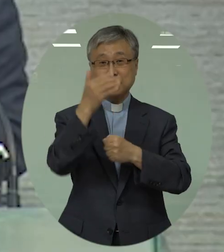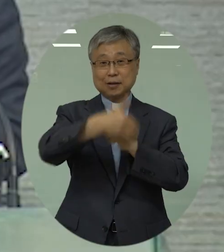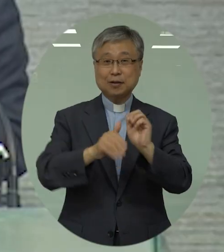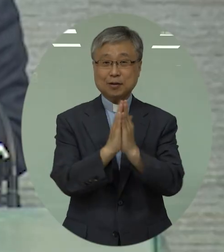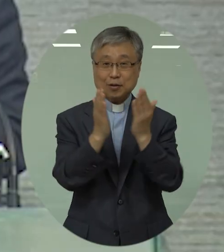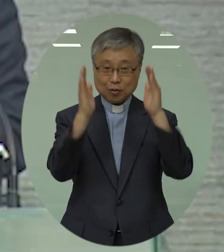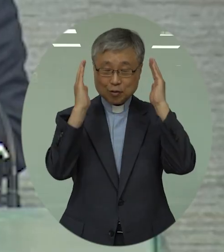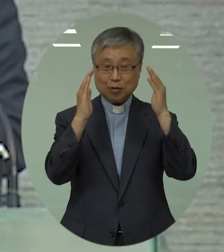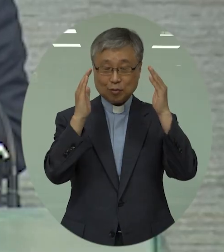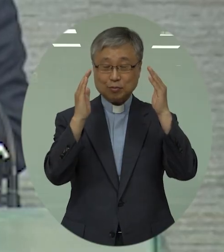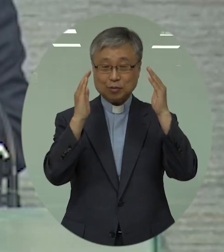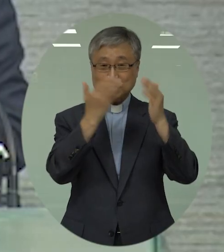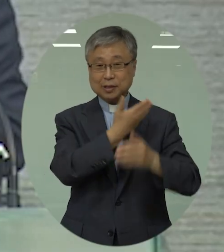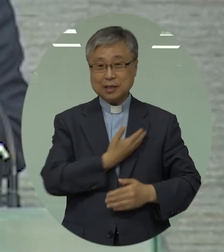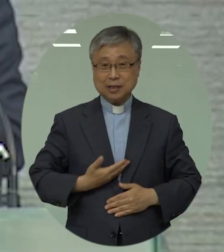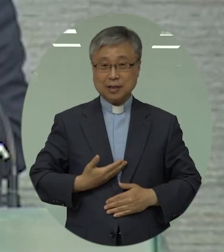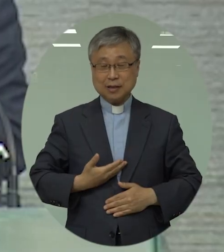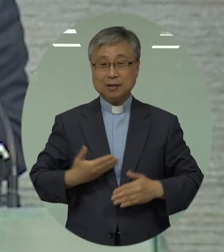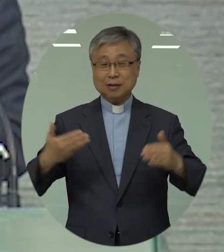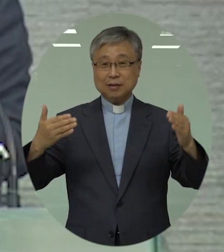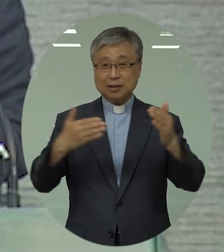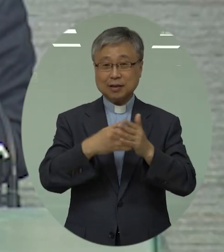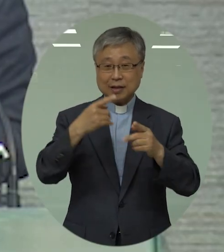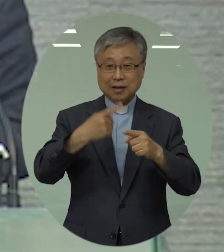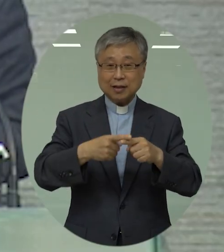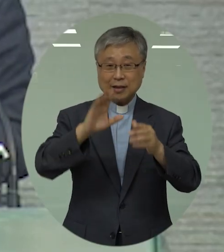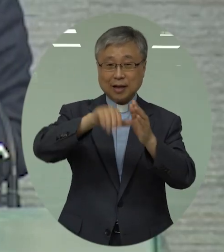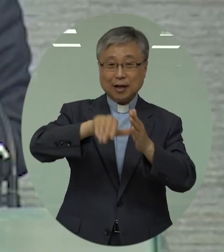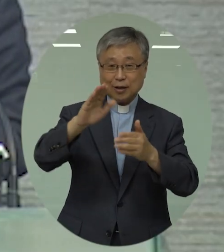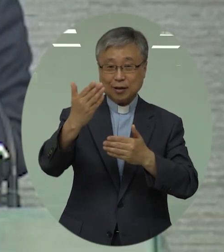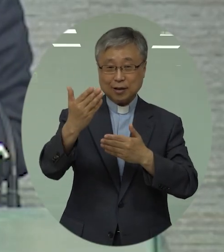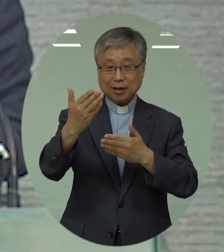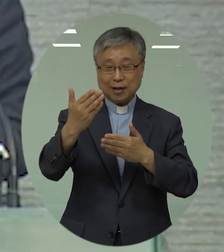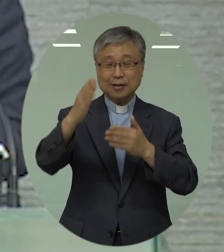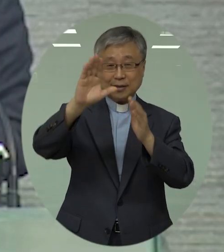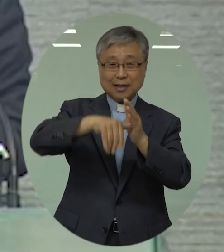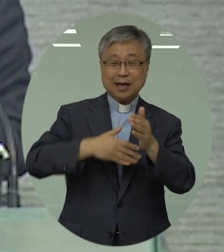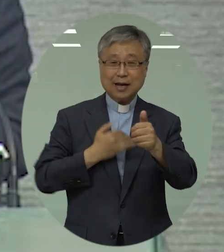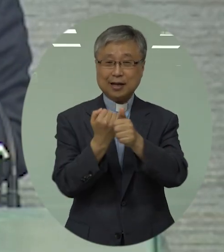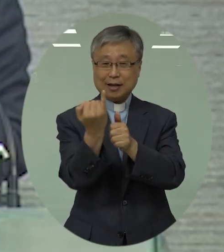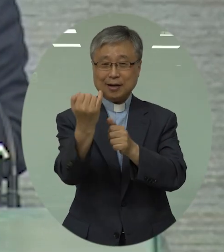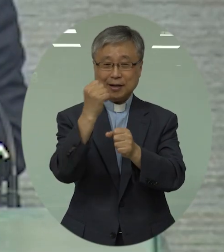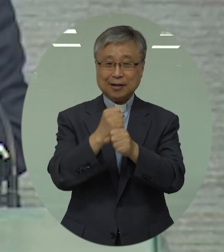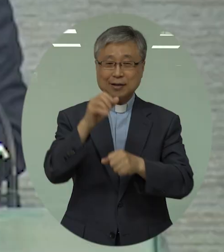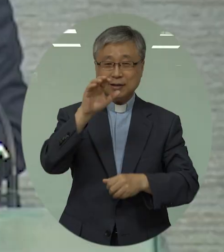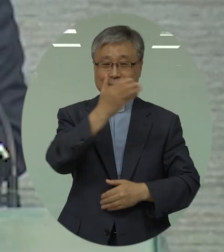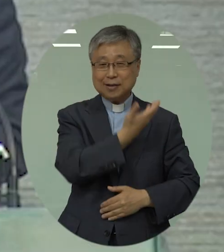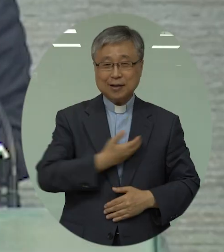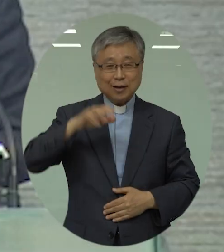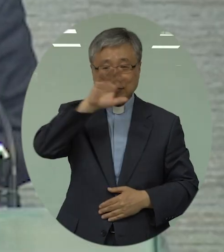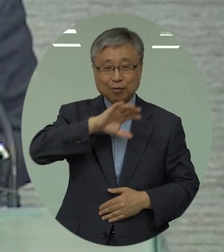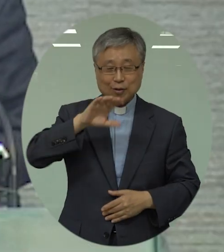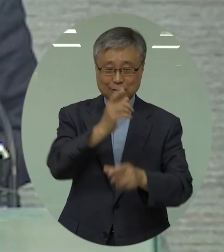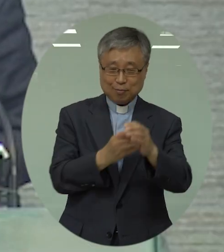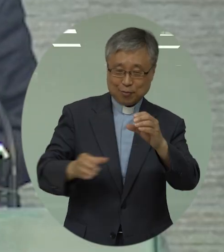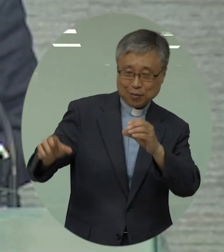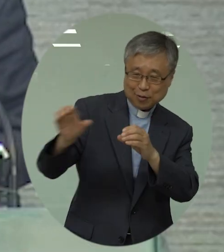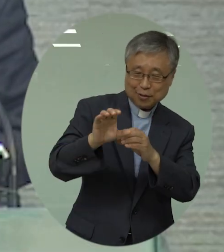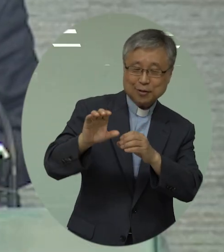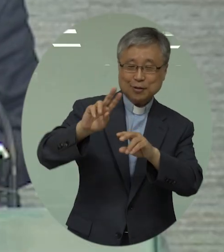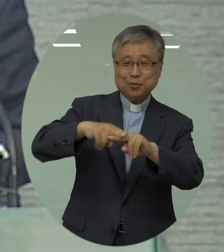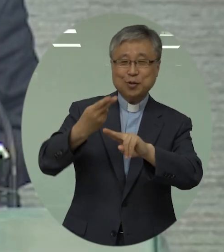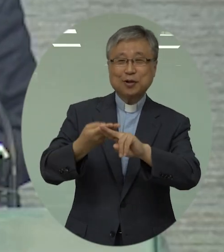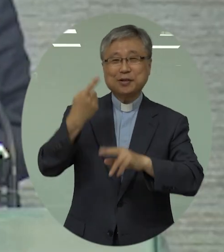제자. 그러다 때가 찬 시각 내 아내로 삼았습니다. 제자 훈련의 보너스 선물이라고 생각을 합니다.